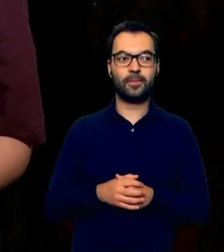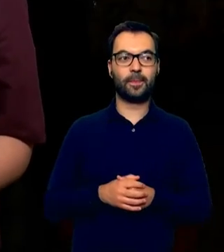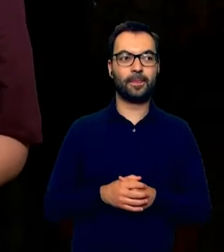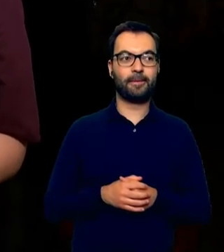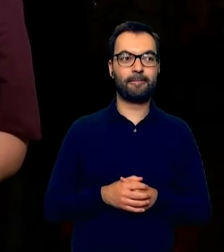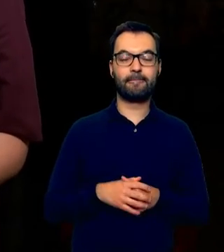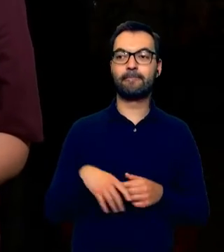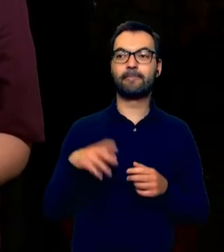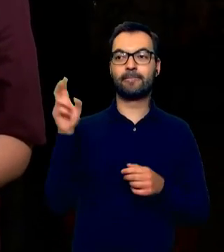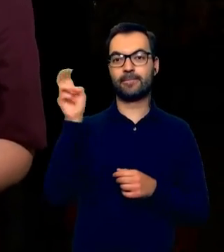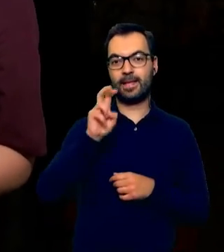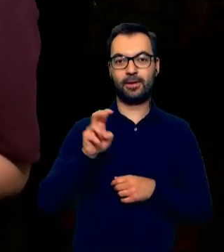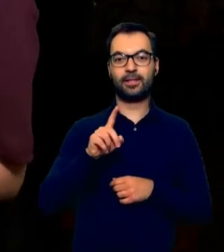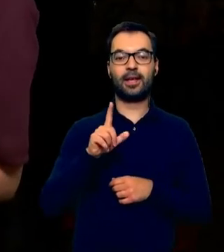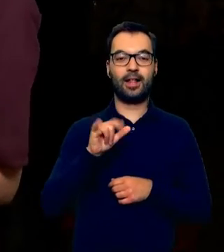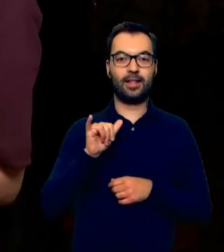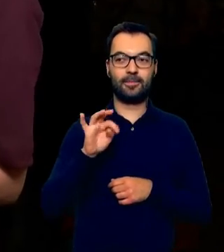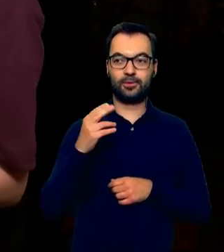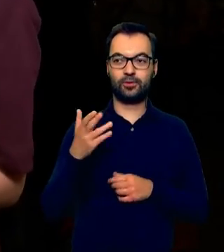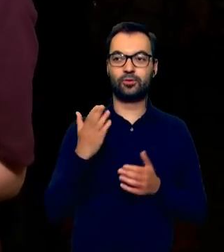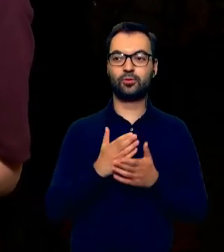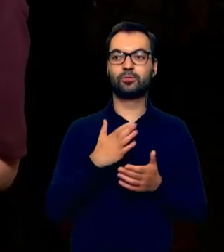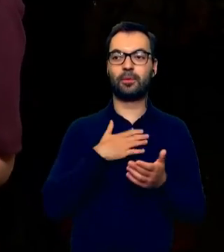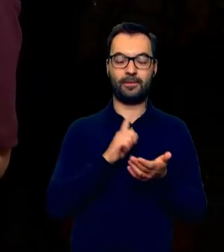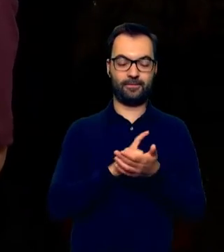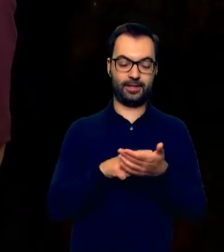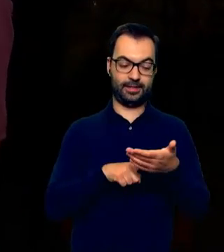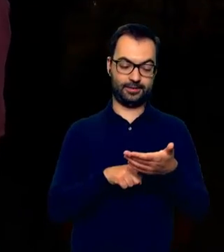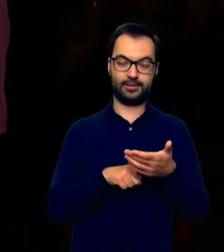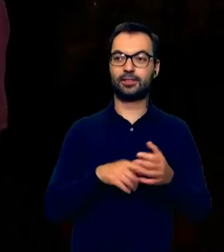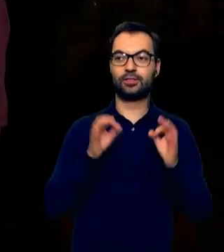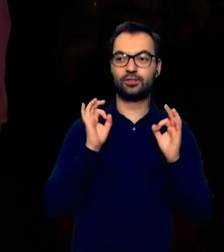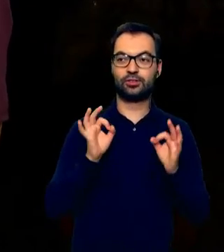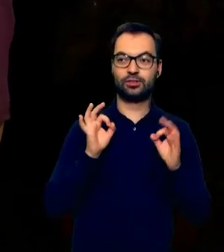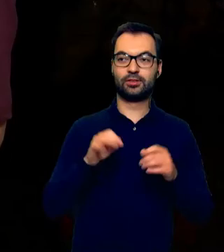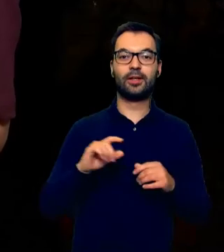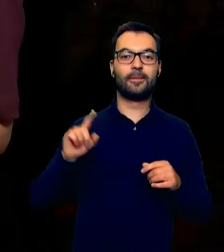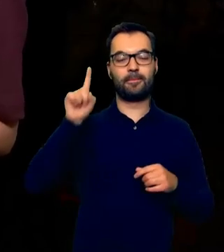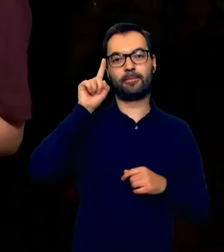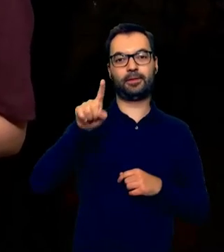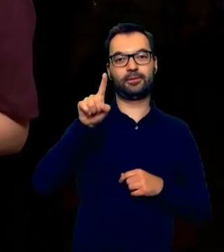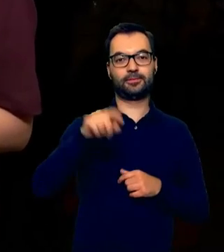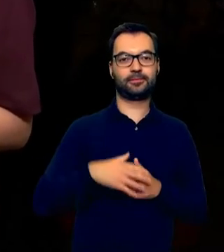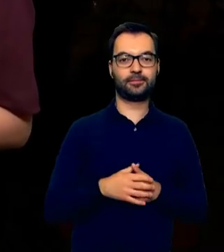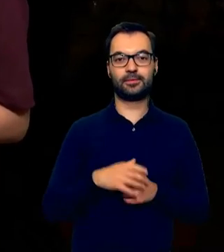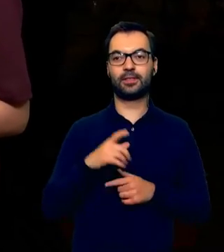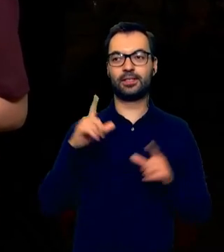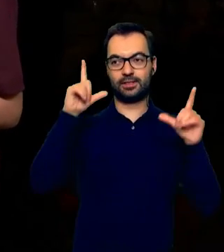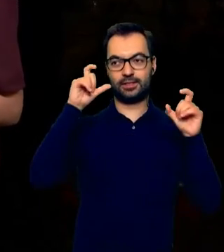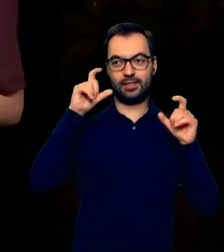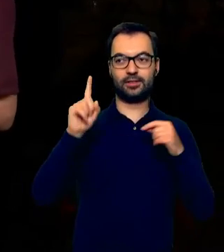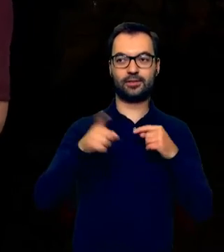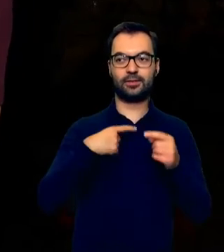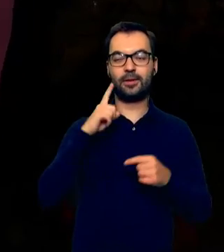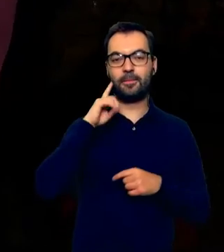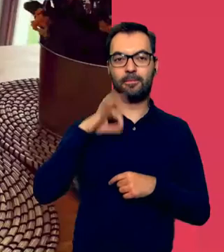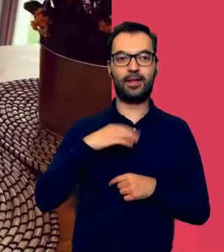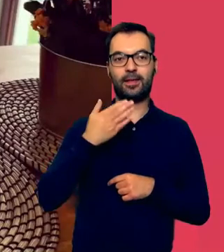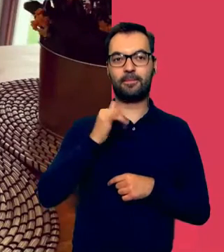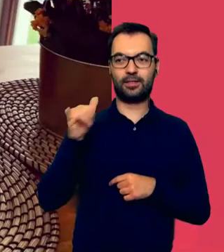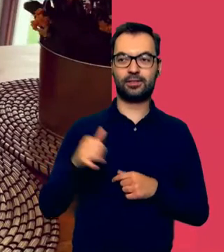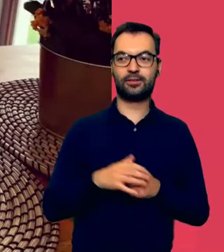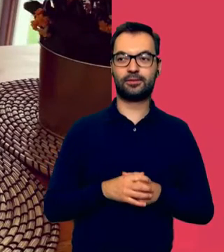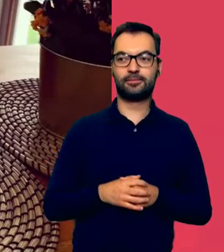No i oczywiście z herbatą Lipton. Mamy już zwycięzców dzisiaj. Pierwsze miejsce to jest zdjęcie, które nadesłał do nas pan